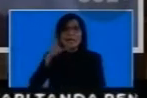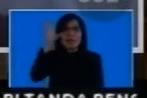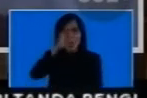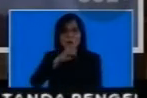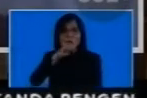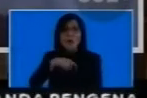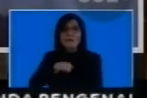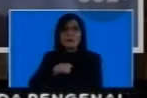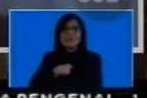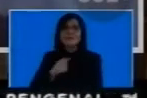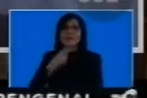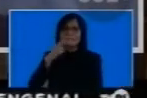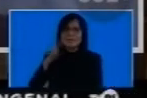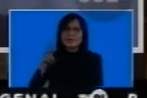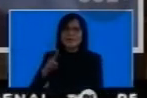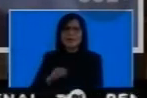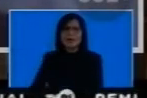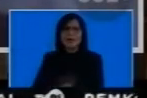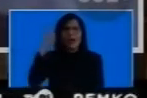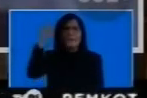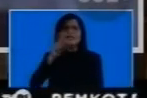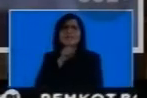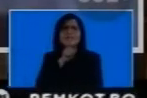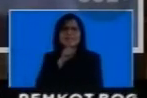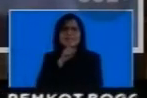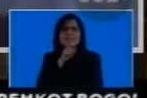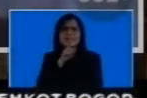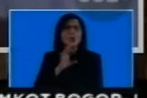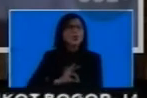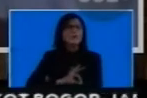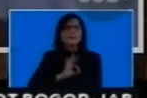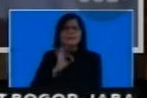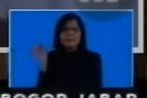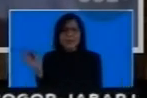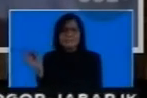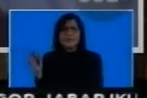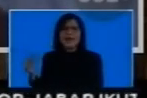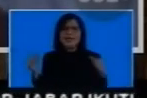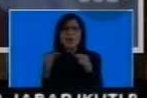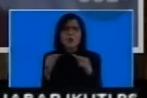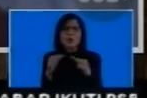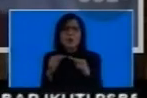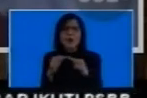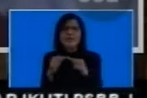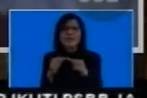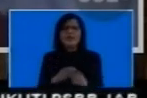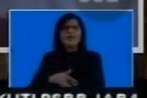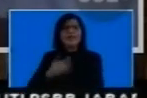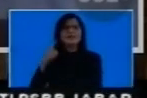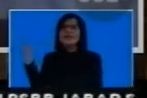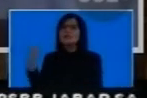dimana saya percaya bahwa belajar bahasa Inggris tidak pernah ada kaitannya dengan